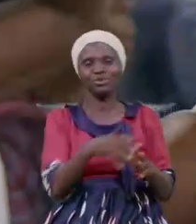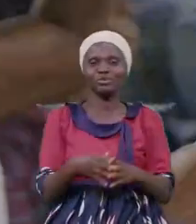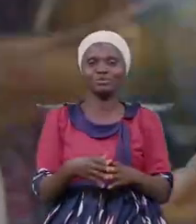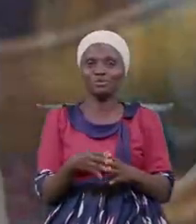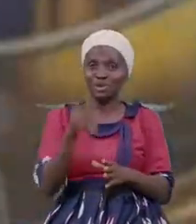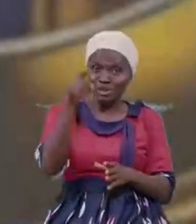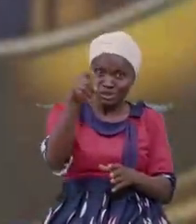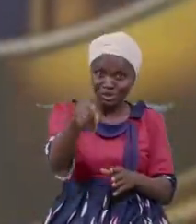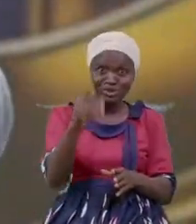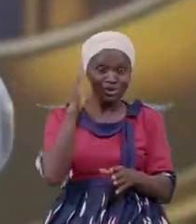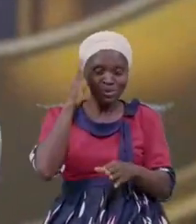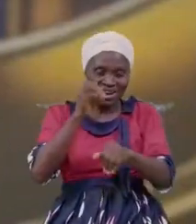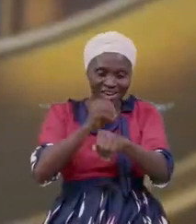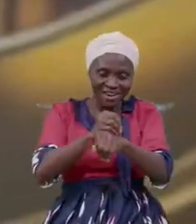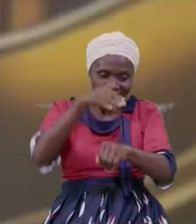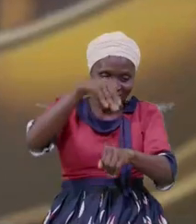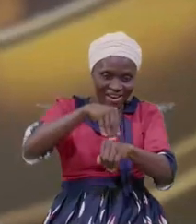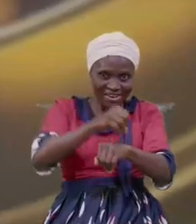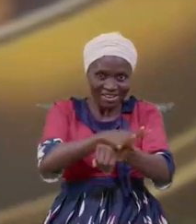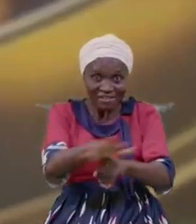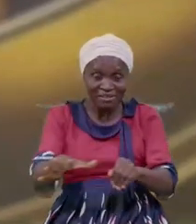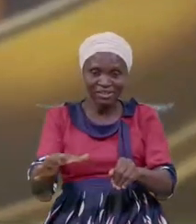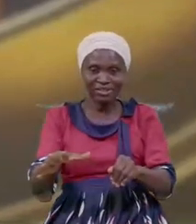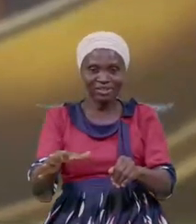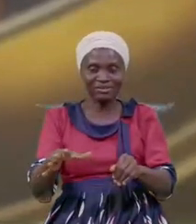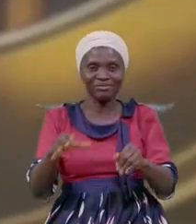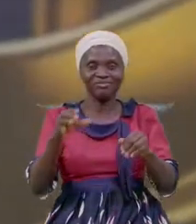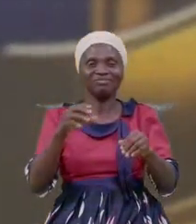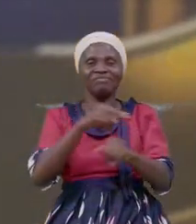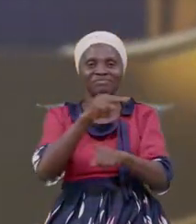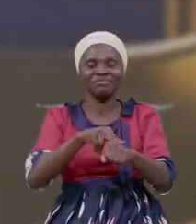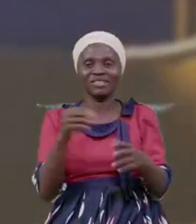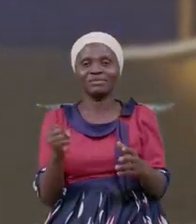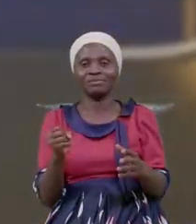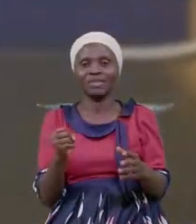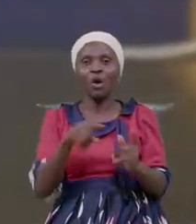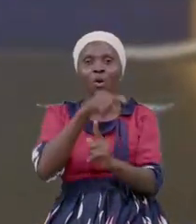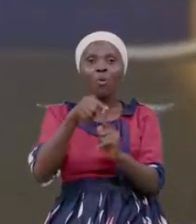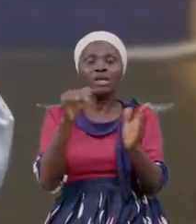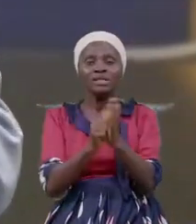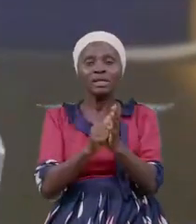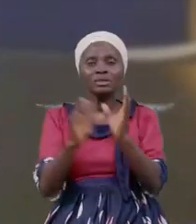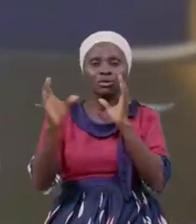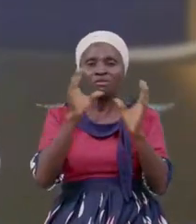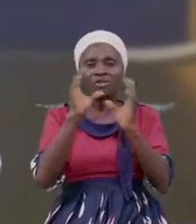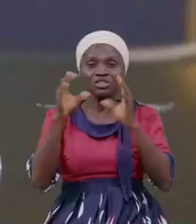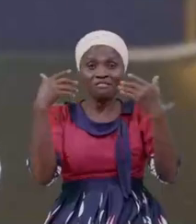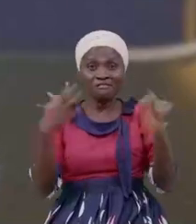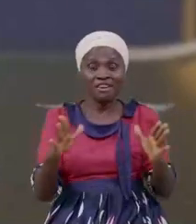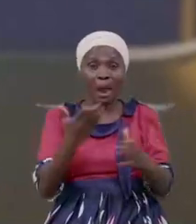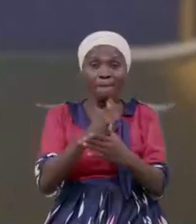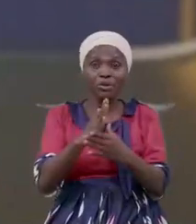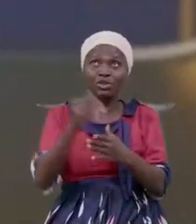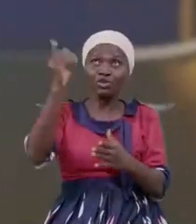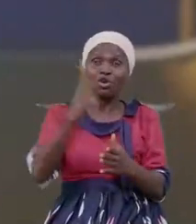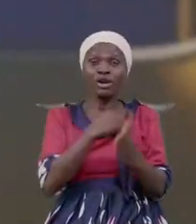nations et avant que cette conversation ne finisse entre Dieu et Abraham Dieu a dit Abraham lève